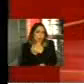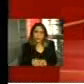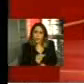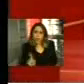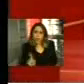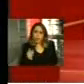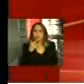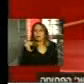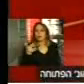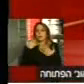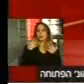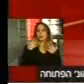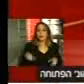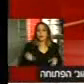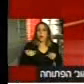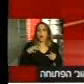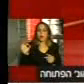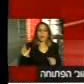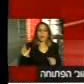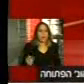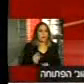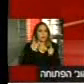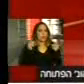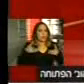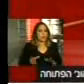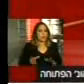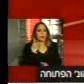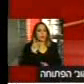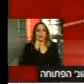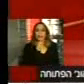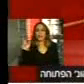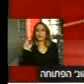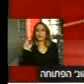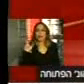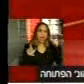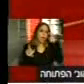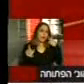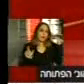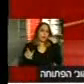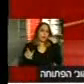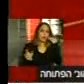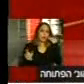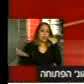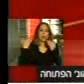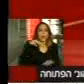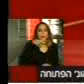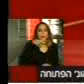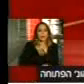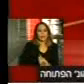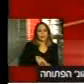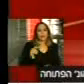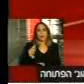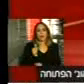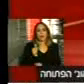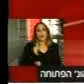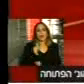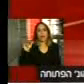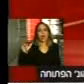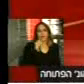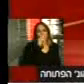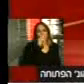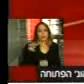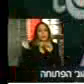חיים בהחלט מפתיע. הוא נולד לאם טורקיה, לאב אמריקאי ששירת בבסיסים של חיל האוויר. הוא נדד בעצם